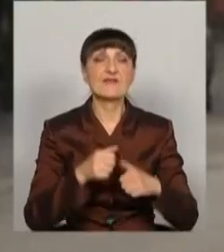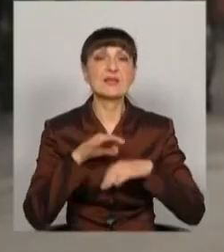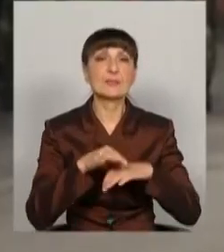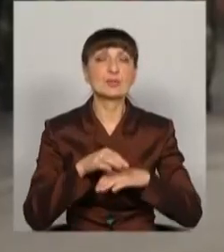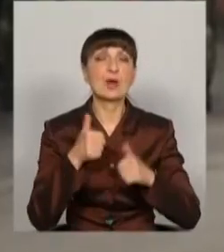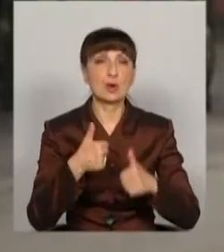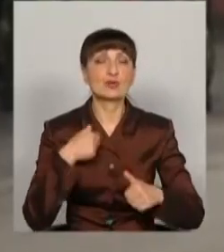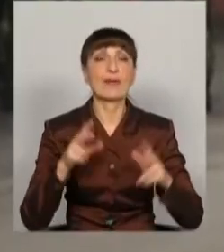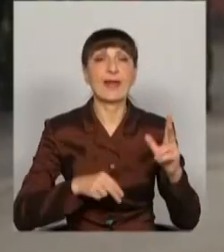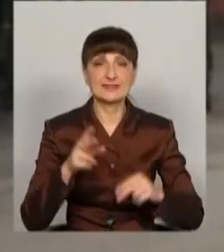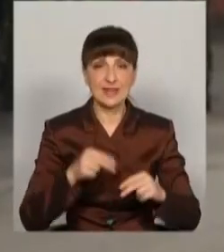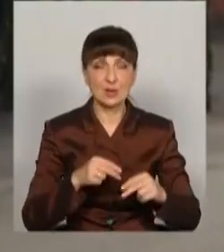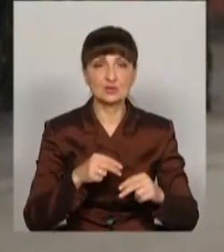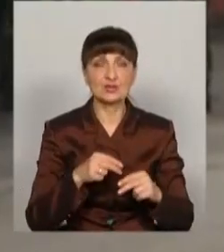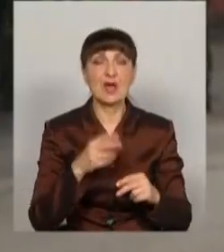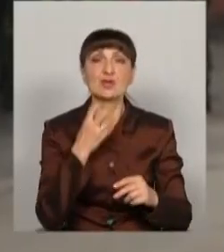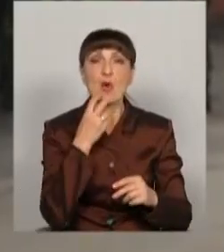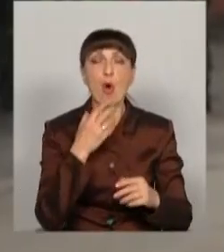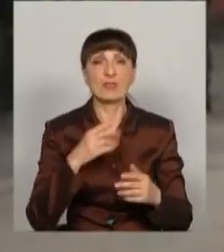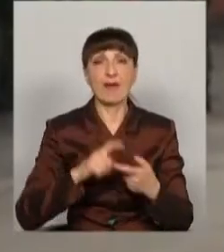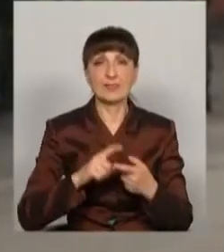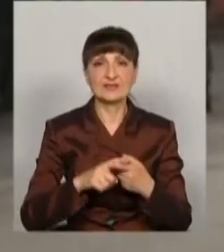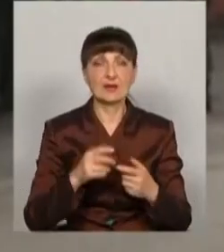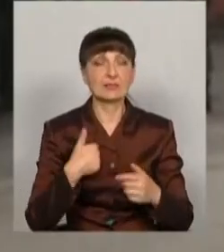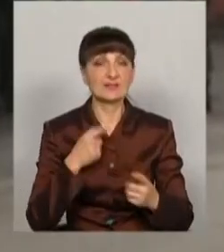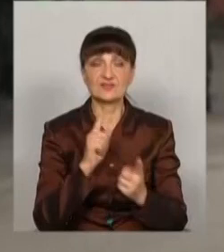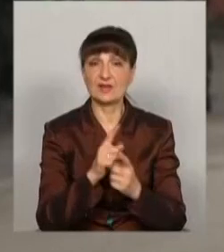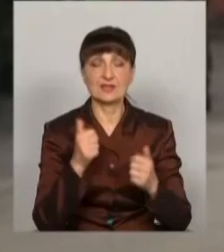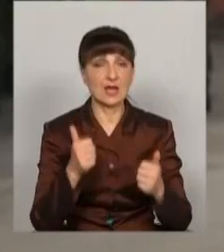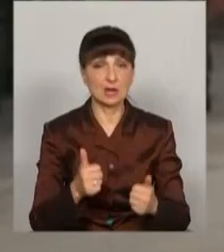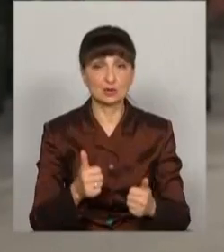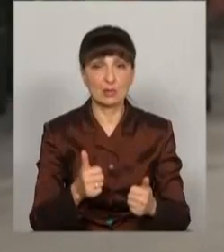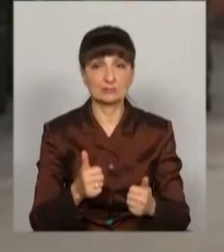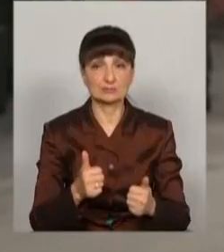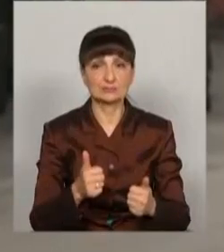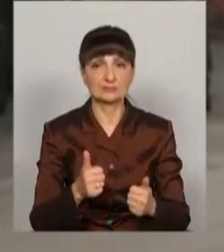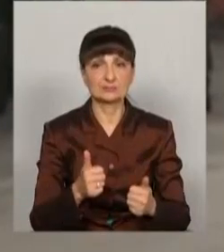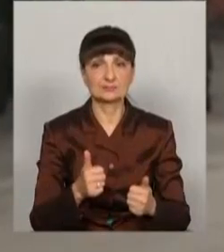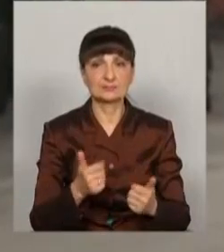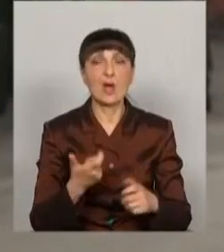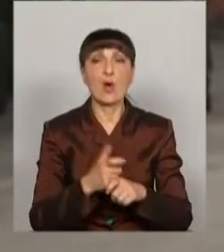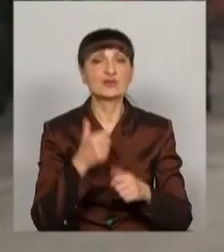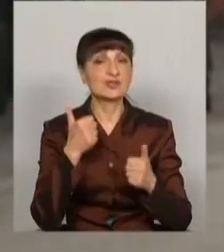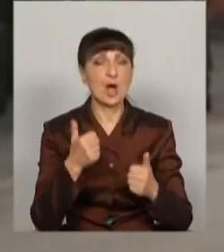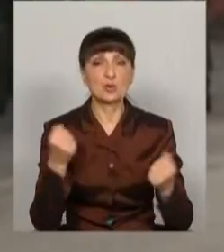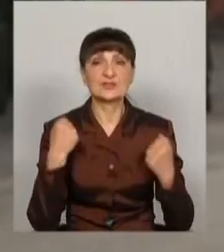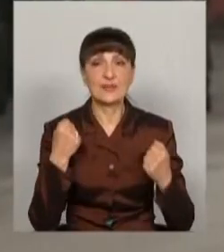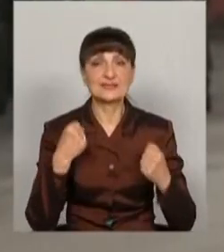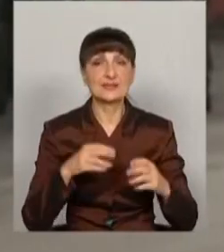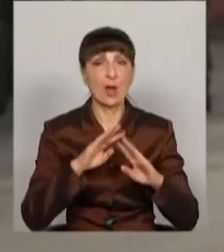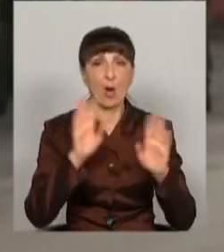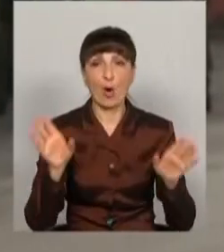хорошо, в теплой атмосфере. Нас очень хорошо встретили. Очень хороший спортивный